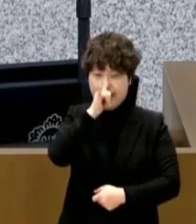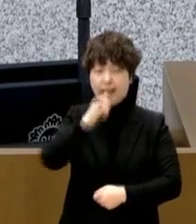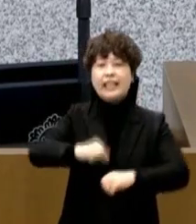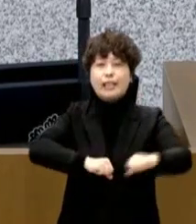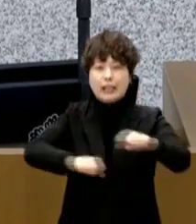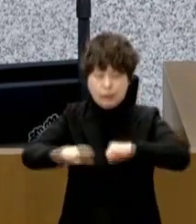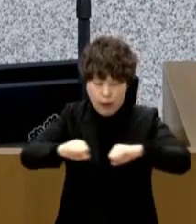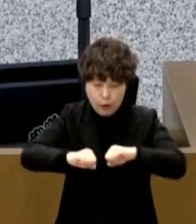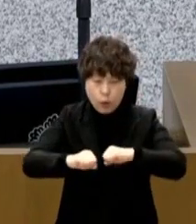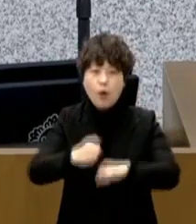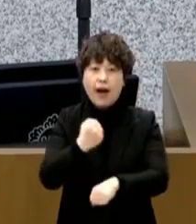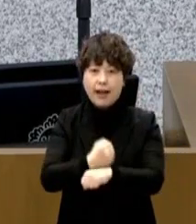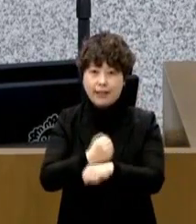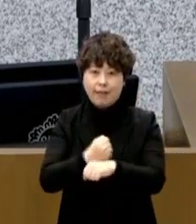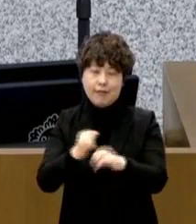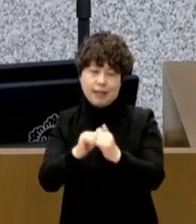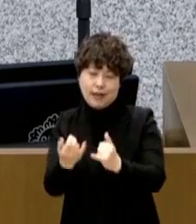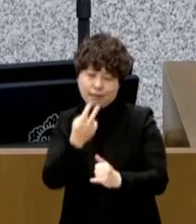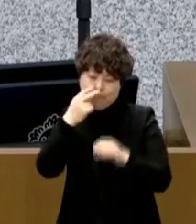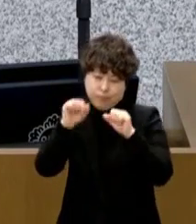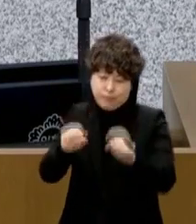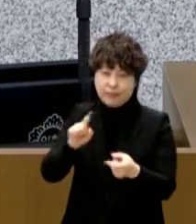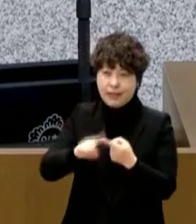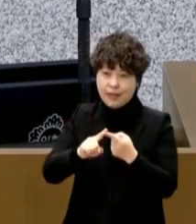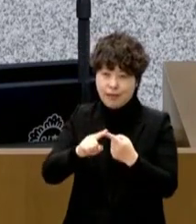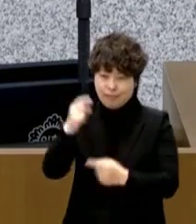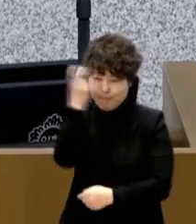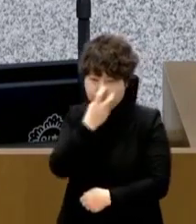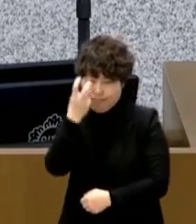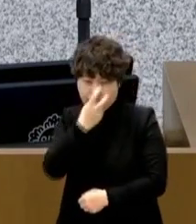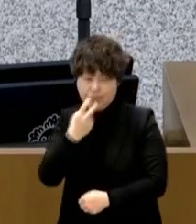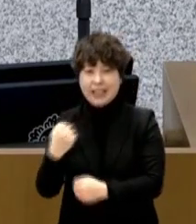의정활동으로 민생을 살피는 데 힘을 모읍시다.